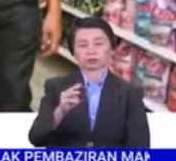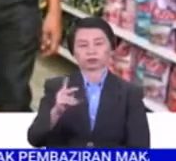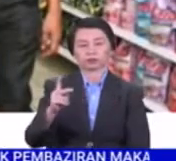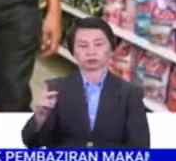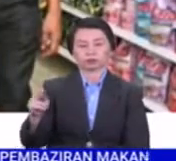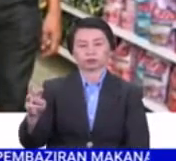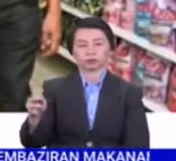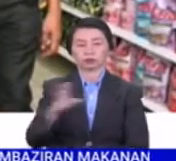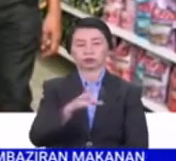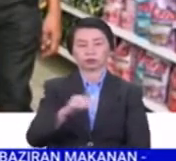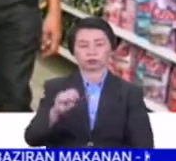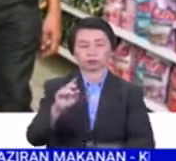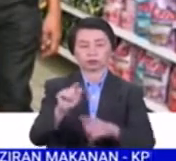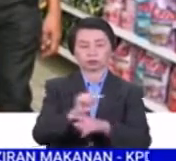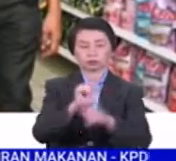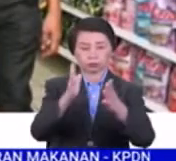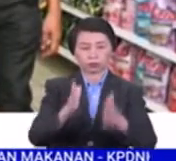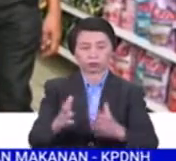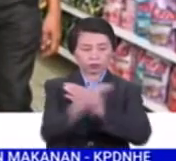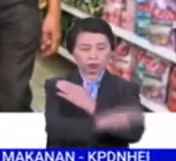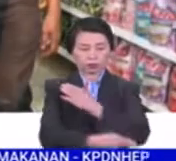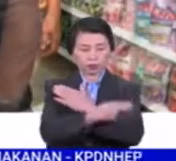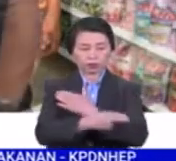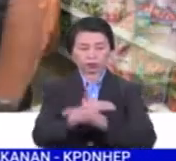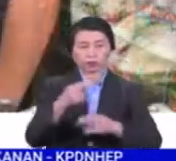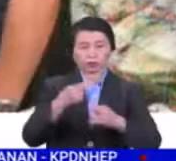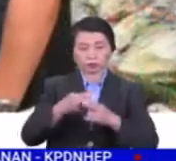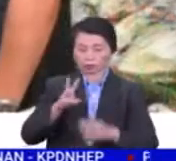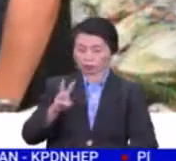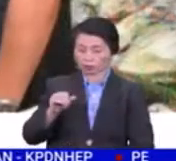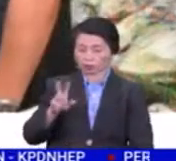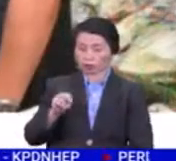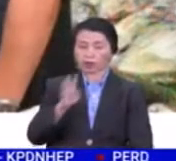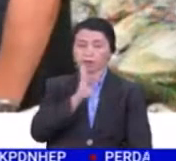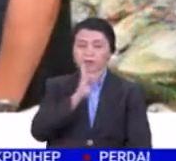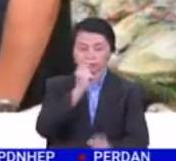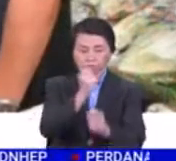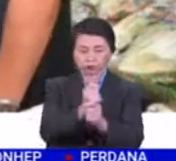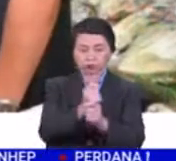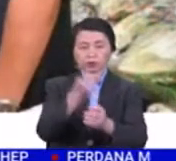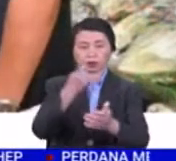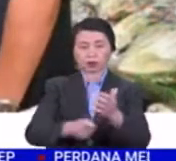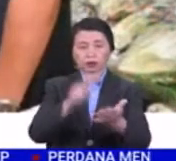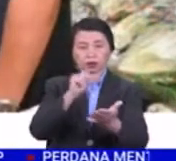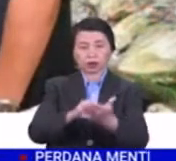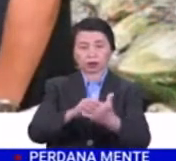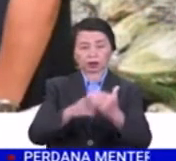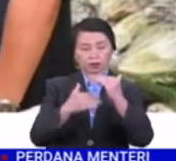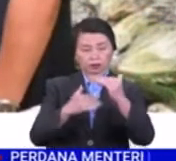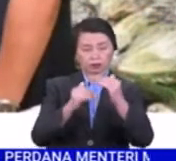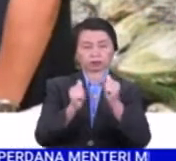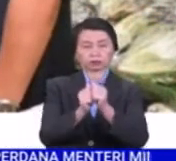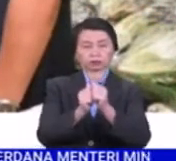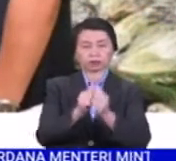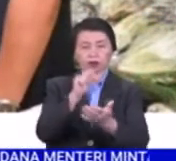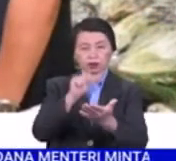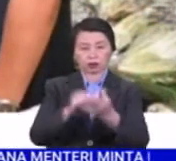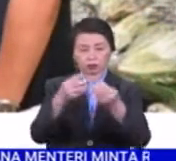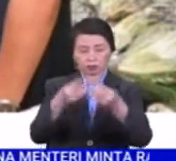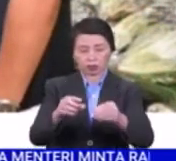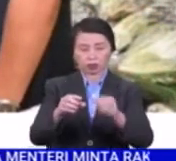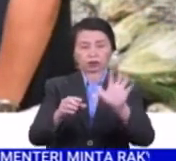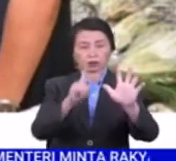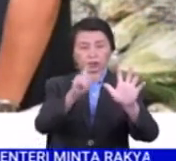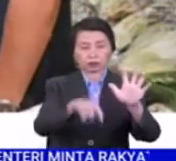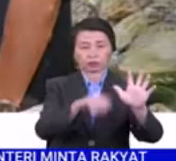negeri dan hal lw pengguna Negeri uadro Minion saling berkata penentuan harga maksimum ayam dan telur ayam ditetapkan 5 Februari